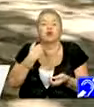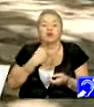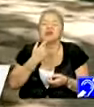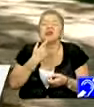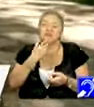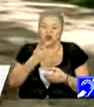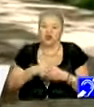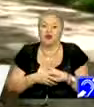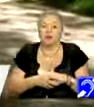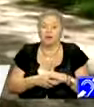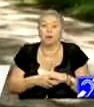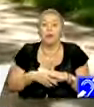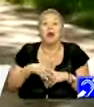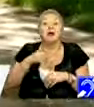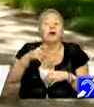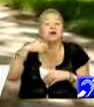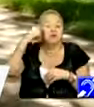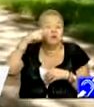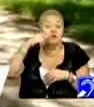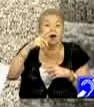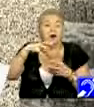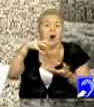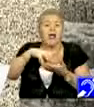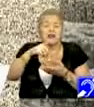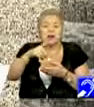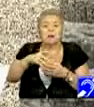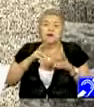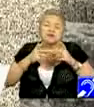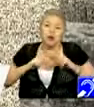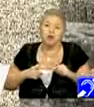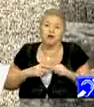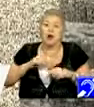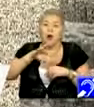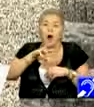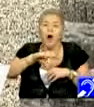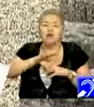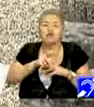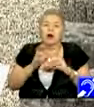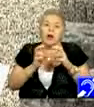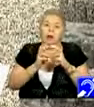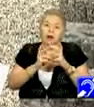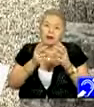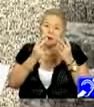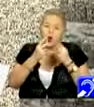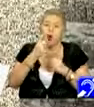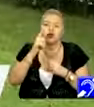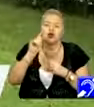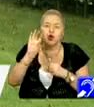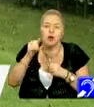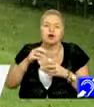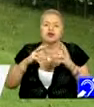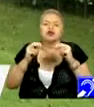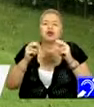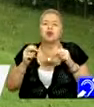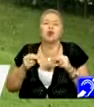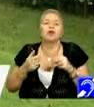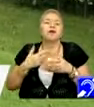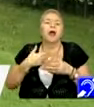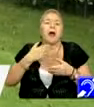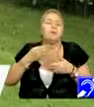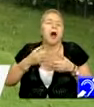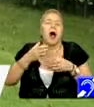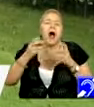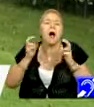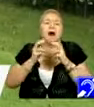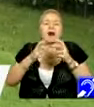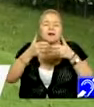Timiș. În timp ce realizatorul britanic se odihnea pe o bancă, hoții au furat echipamente esențiale, printre care o dronă și mai multe accesorii fotografice.